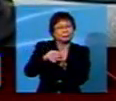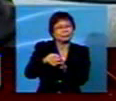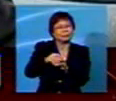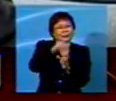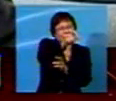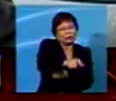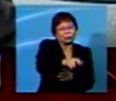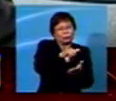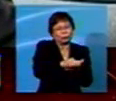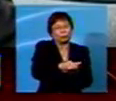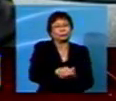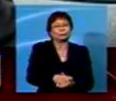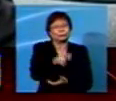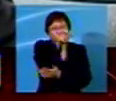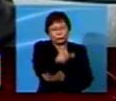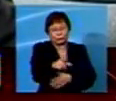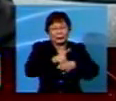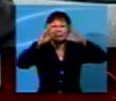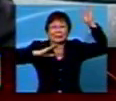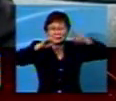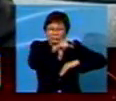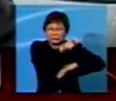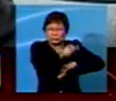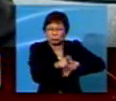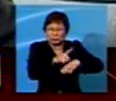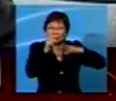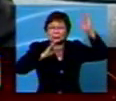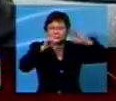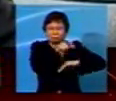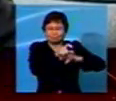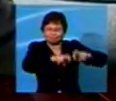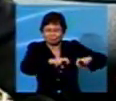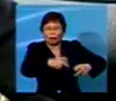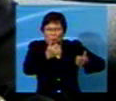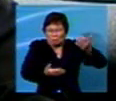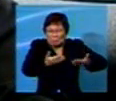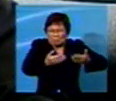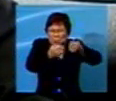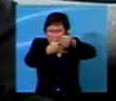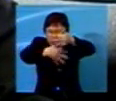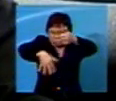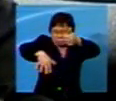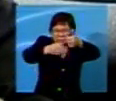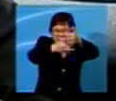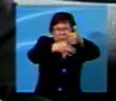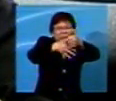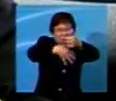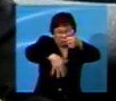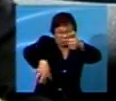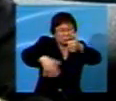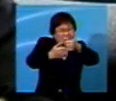individu berkenaan di Malaysia sama ada adakah rangkaian-rangkaian